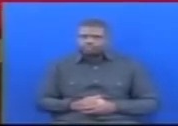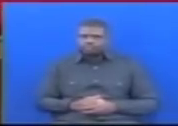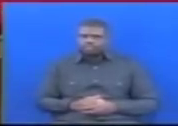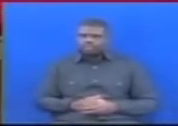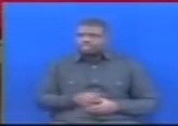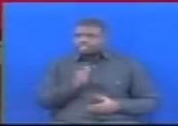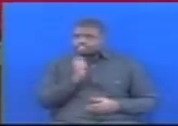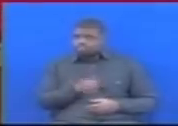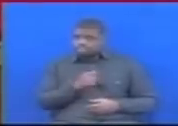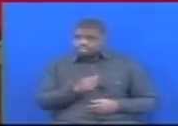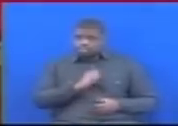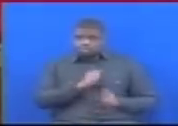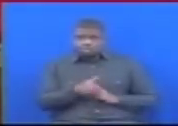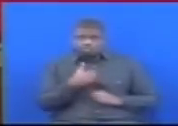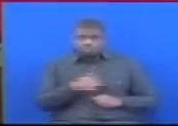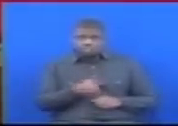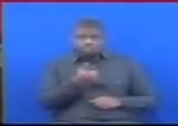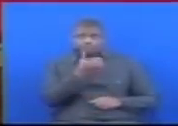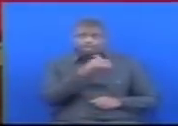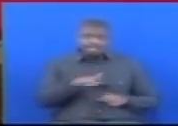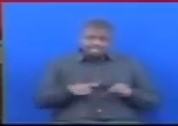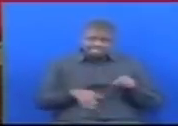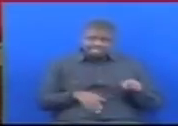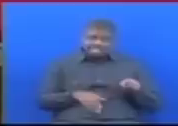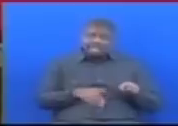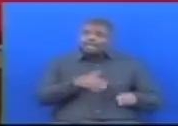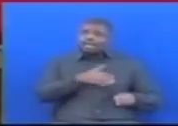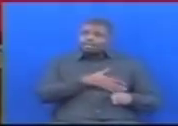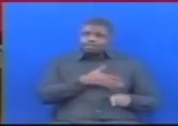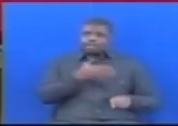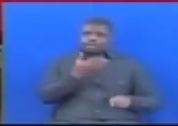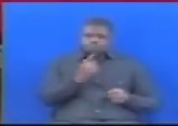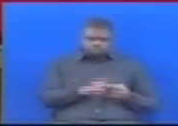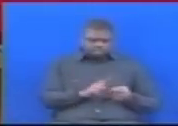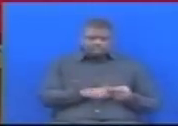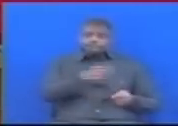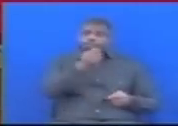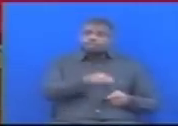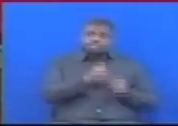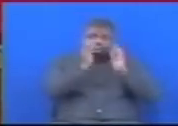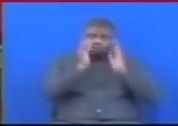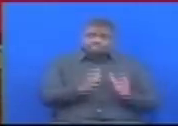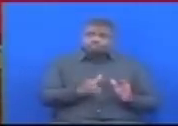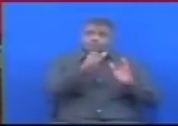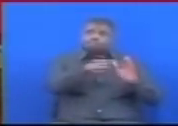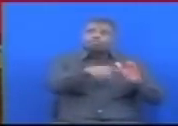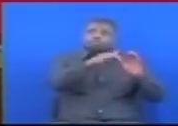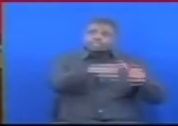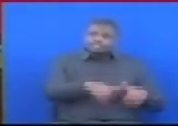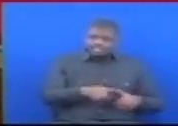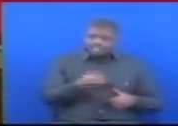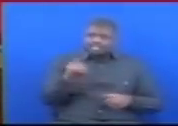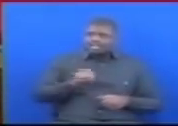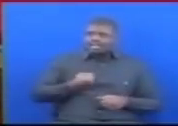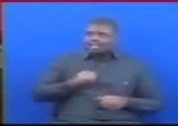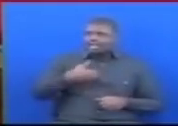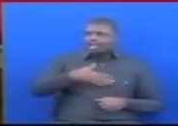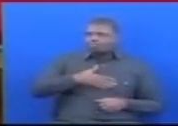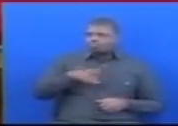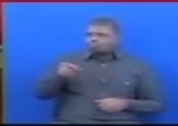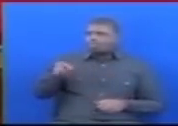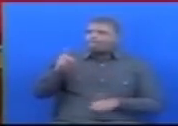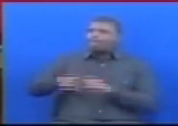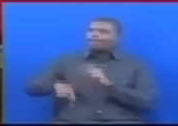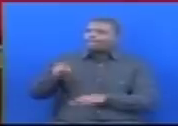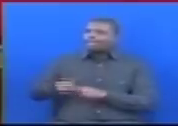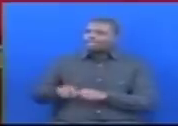Mheshimiwa Spika, kwa niaba ya Waziri wa Maji napenda kwanza kumpongeza Mheshimiwa Mbunge. Dada yangu Oliva amekuwa mpambanaji